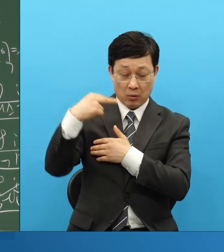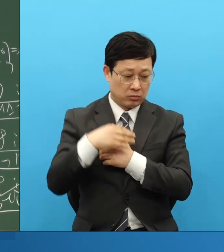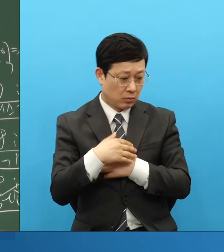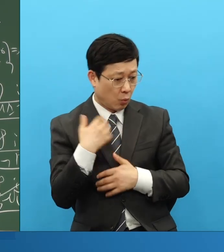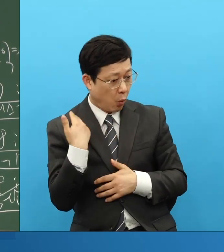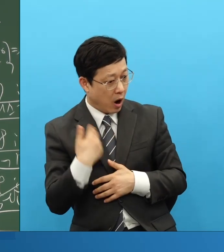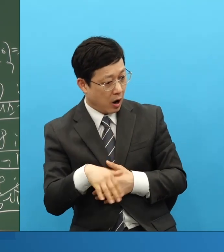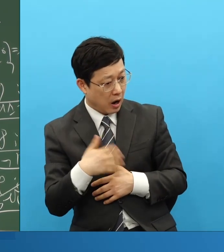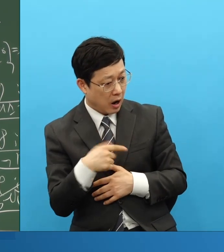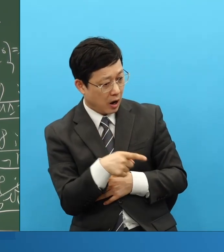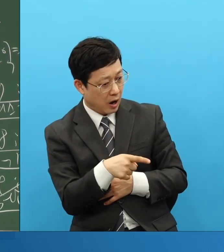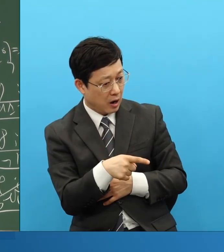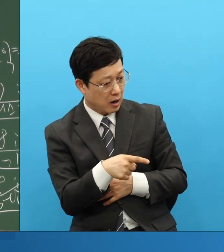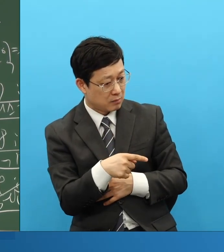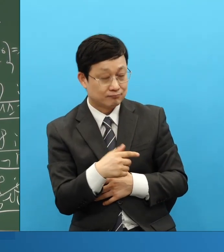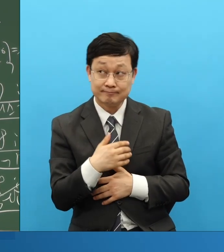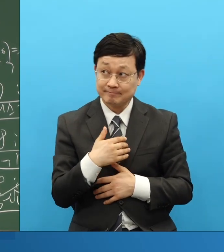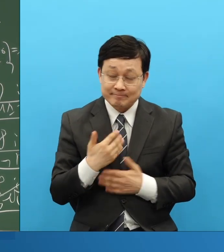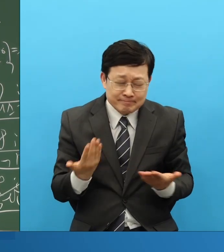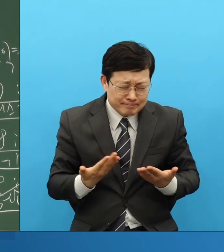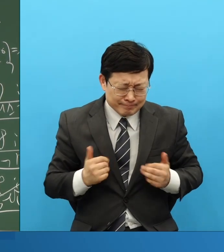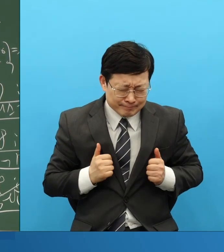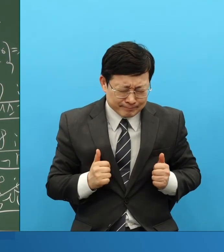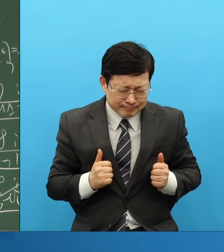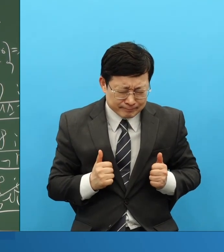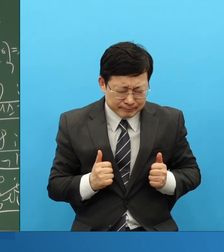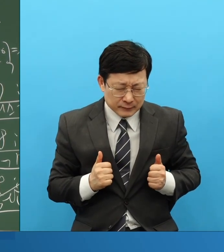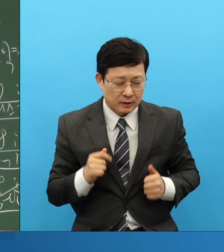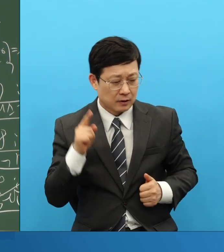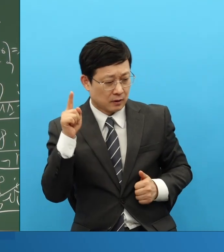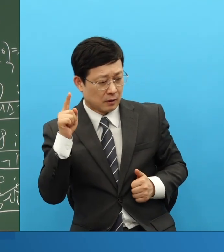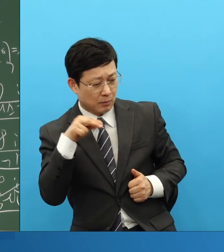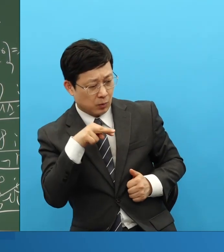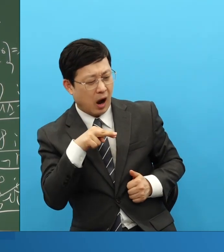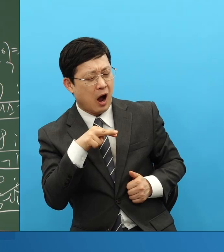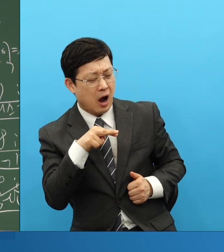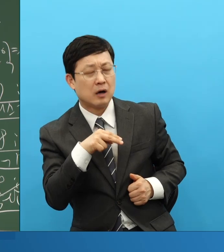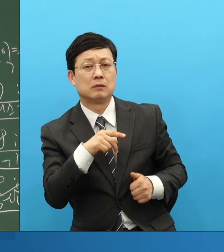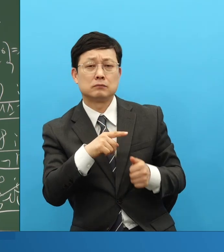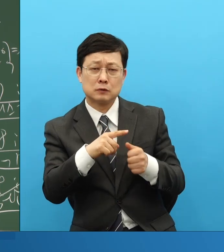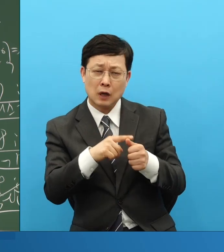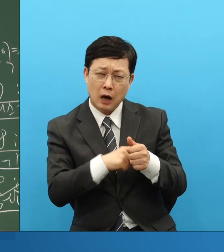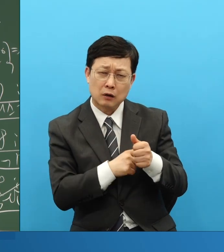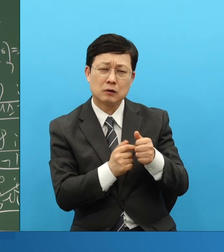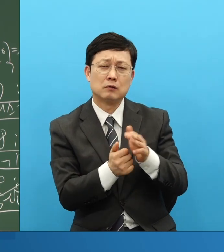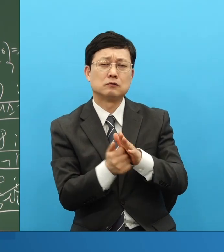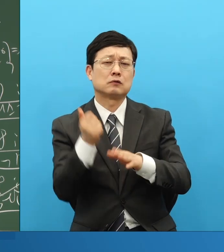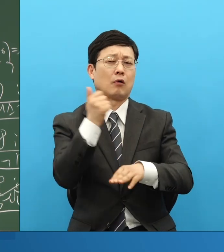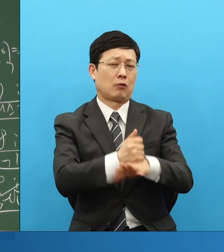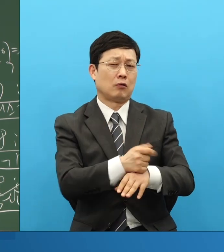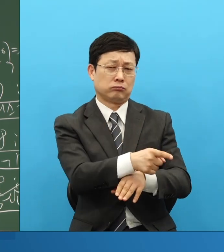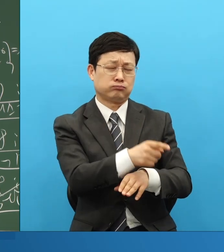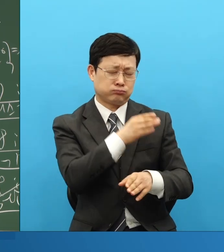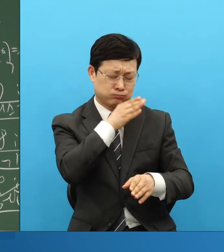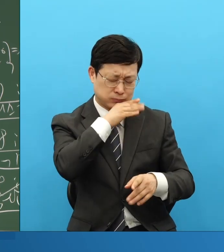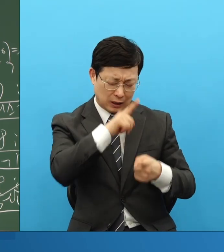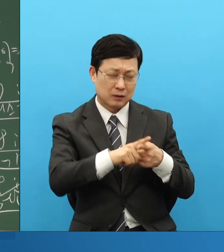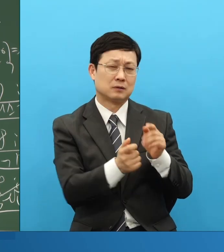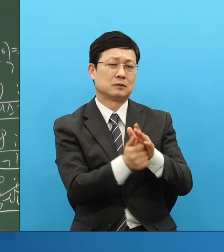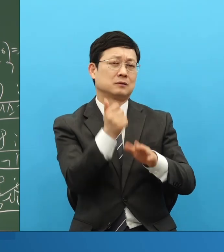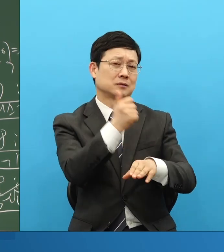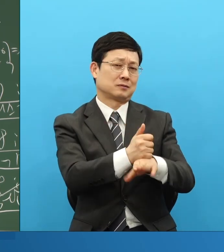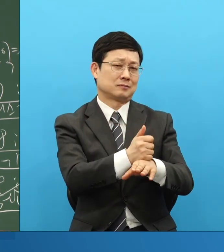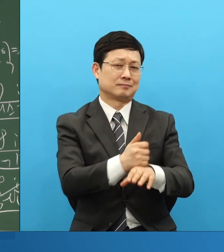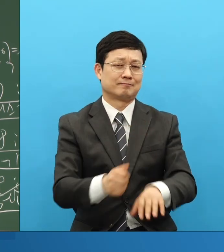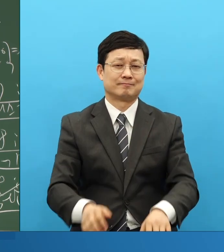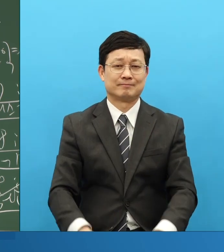to the point where even the president of the company recognizes you. 저절로 성공하는 겁니다. Then automatically you succeed. 꼭 기억해야 됩니다. Remember this. 핵심